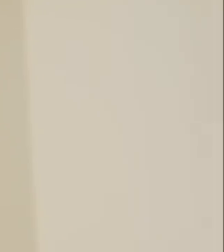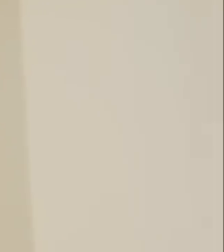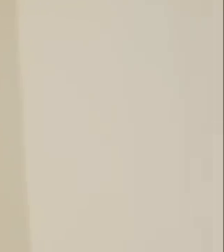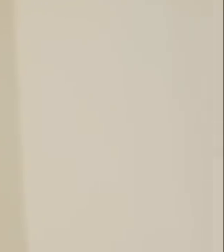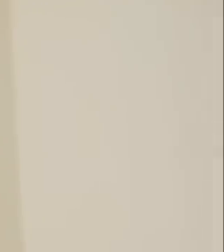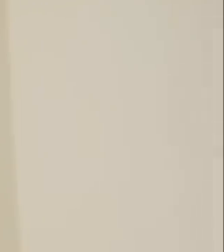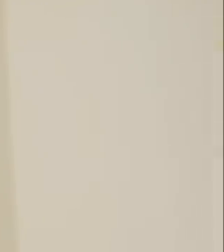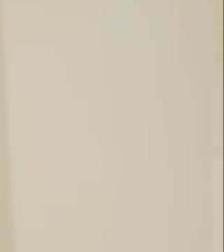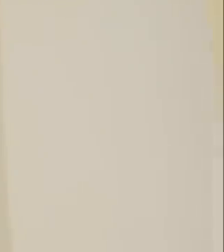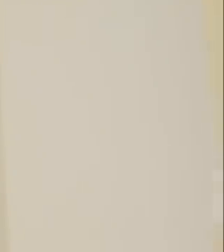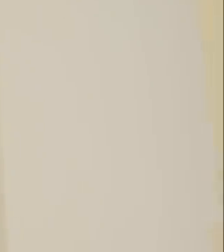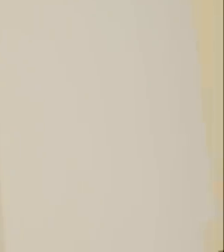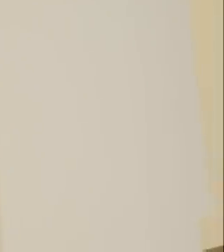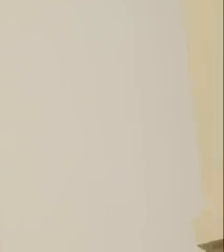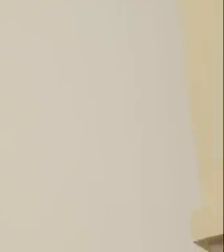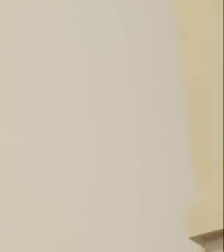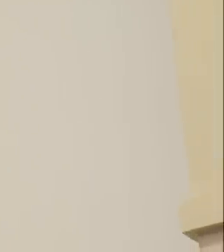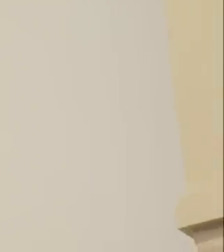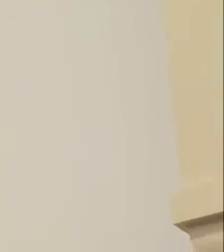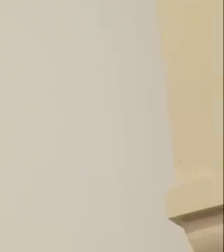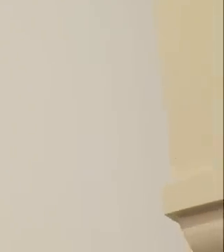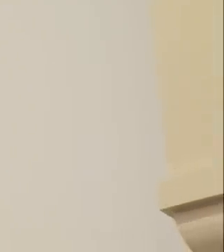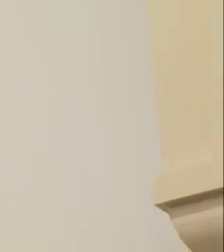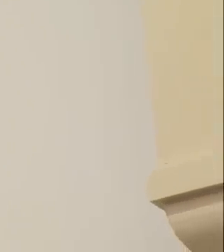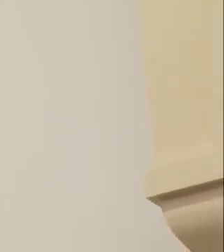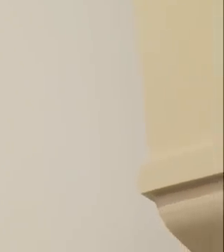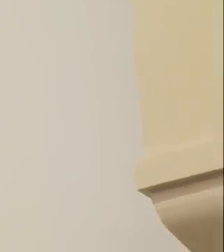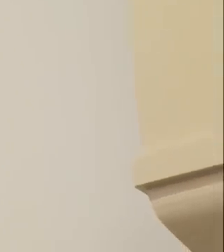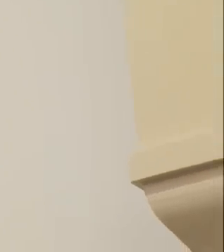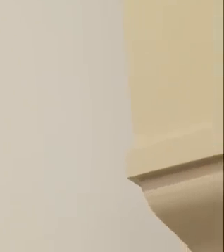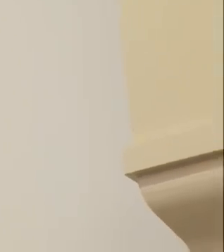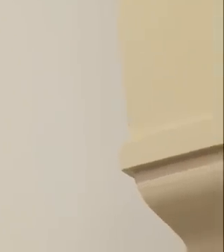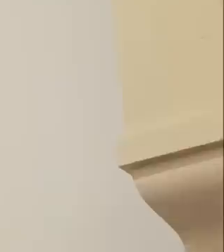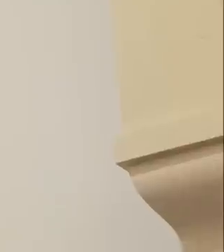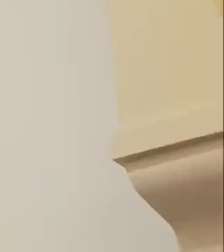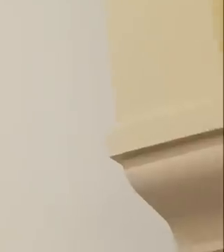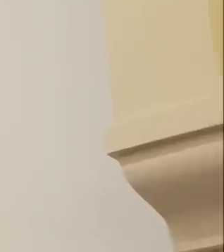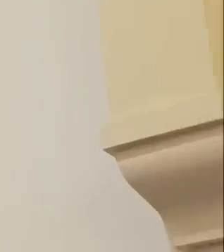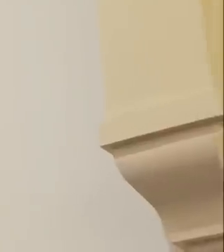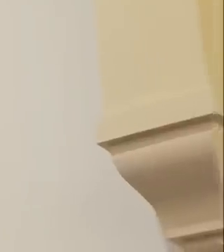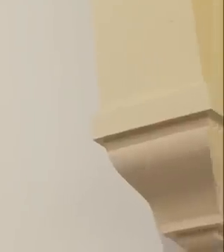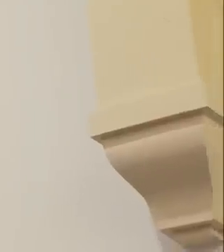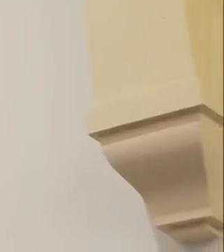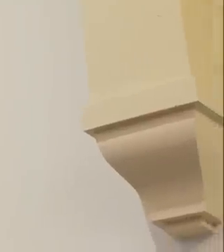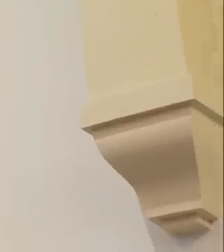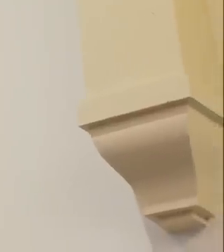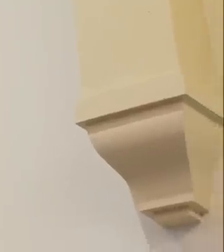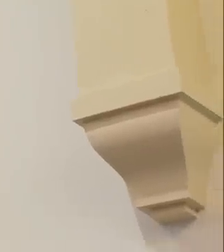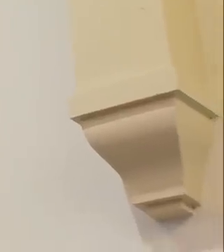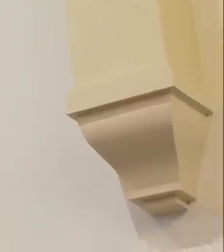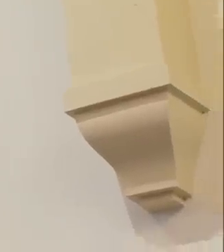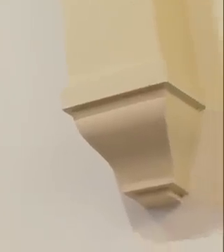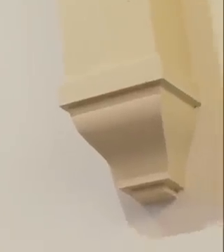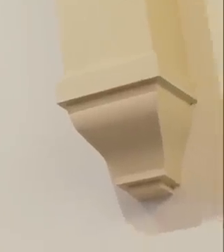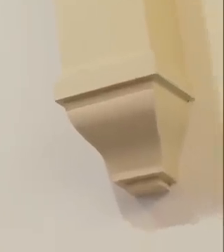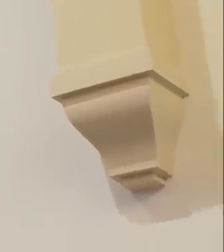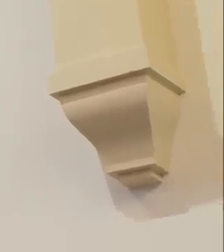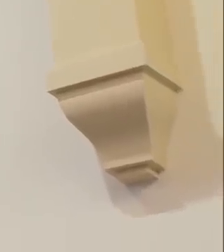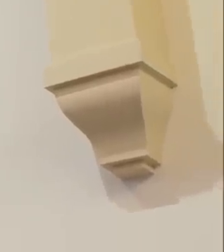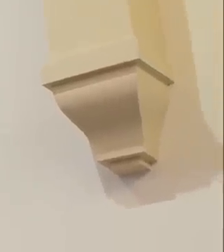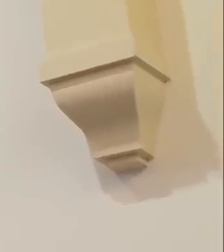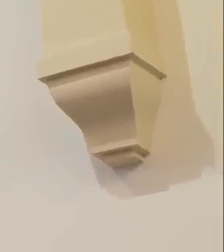nim-xirrit Tur-ħajti lej-luna Int missir il-ħol in-kollu